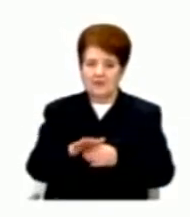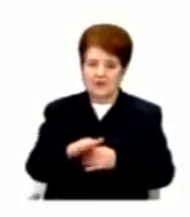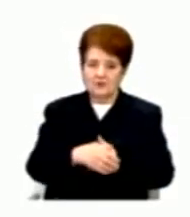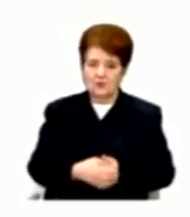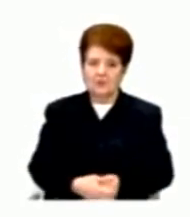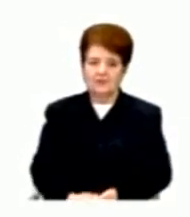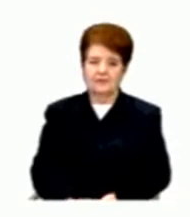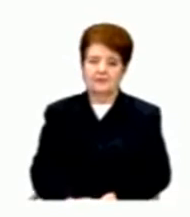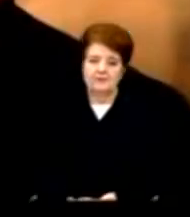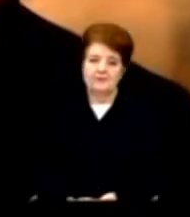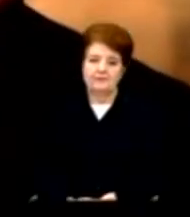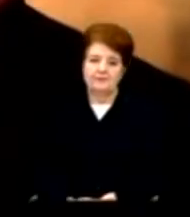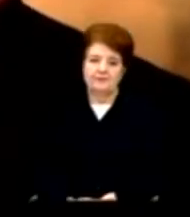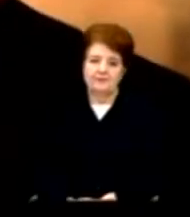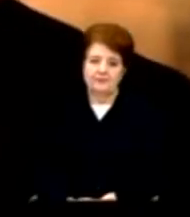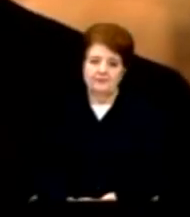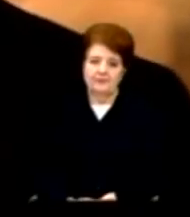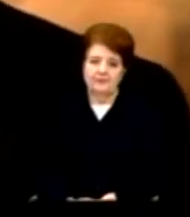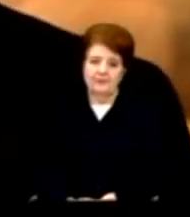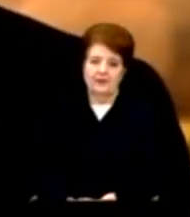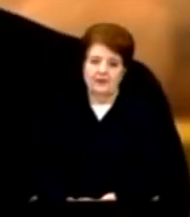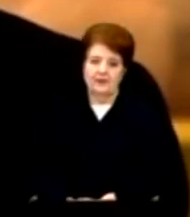que tenemos de este momento,